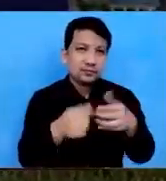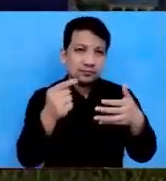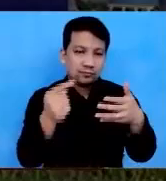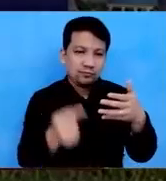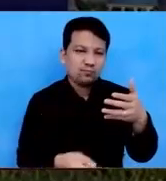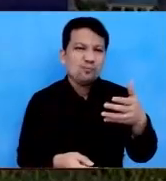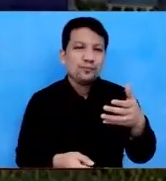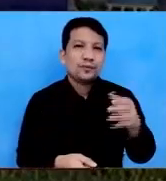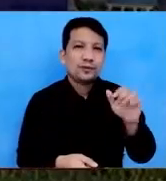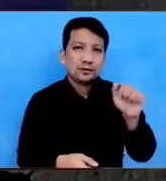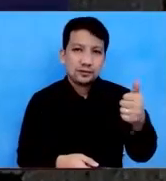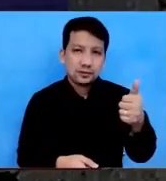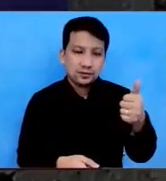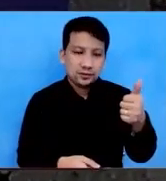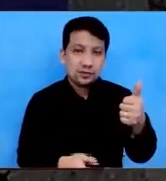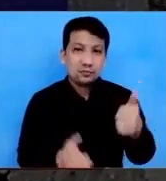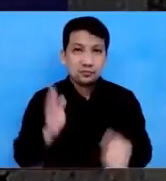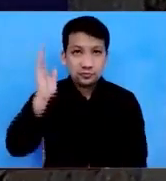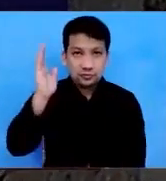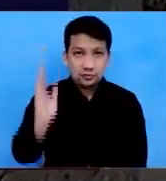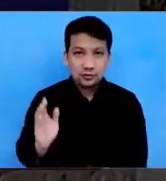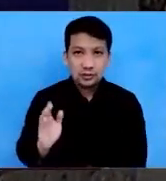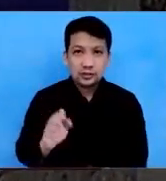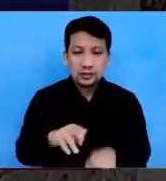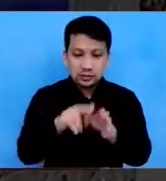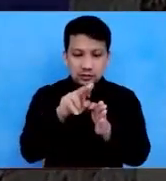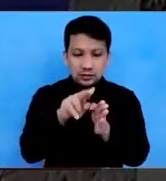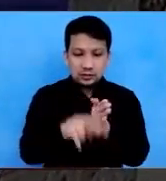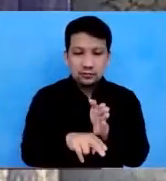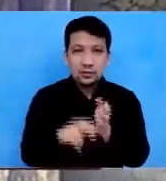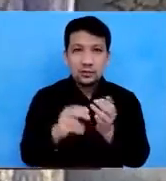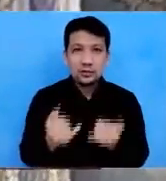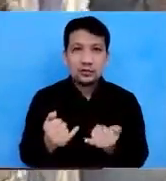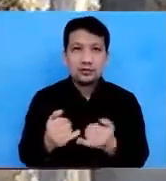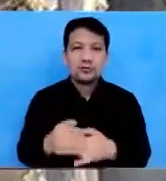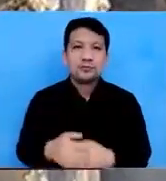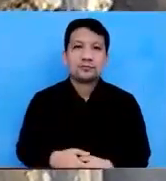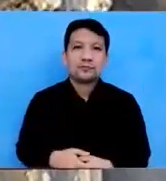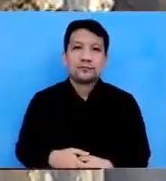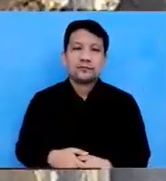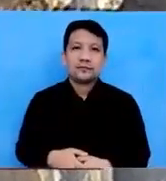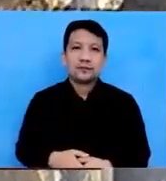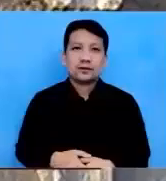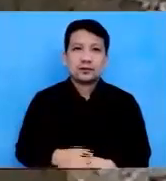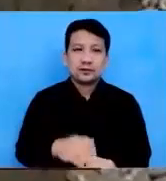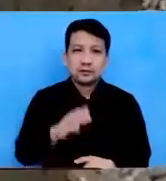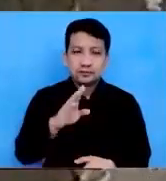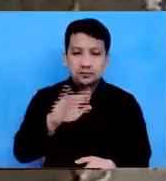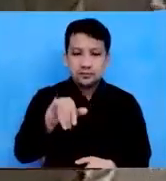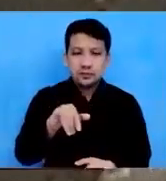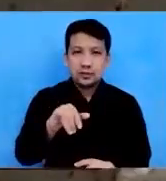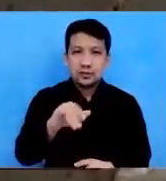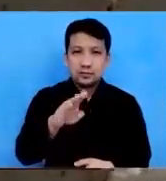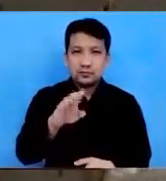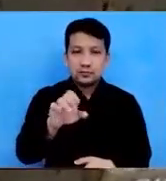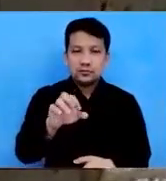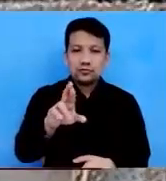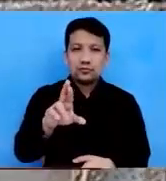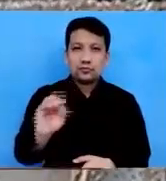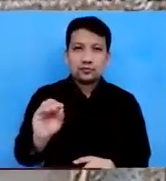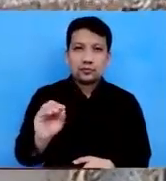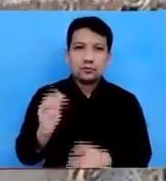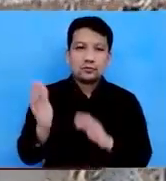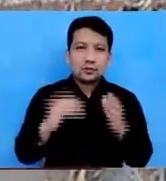10 believed inmates na inilibing sa cemetery ngayong araw. Ayon sa Bureau of Corrections, ang mga inmates na ito ay nasawi sa iba't